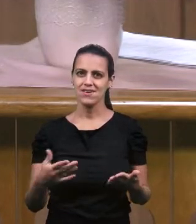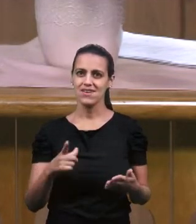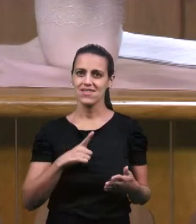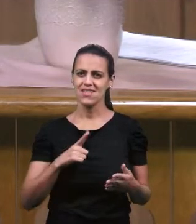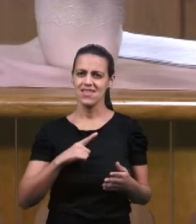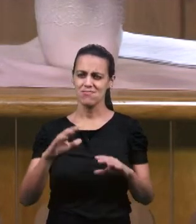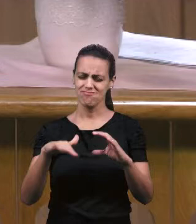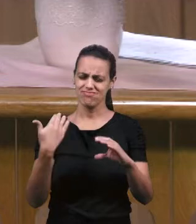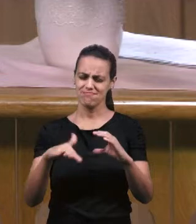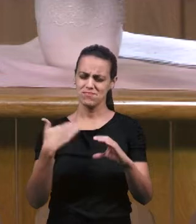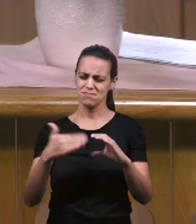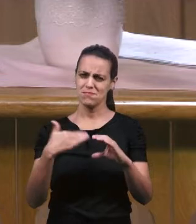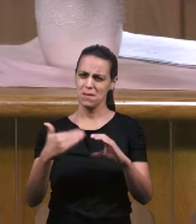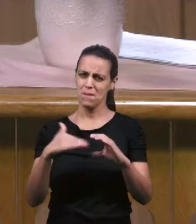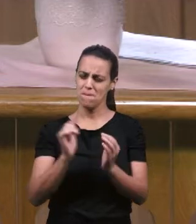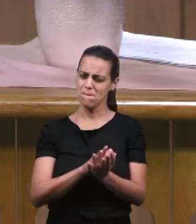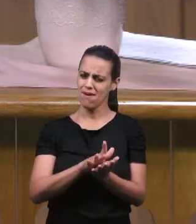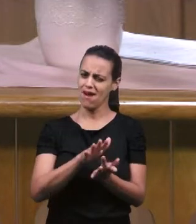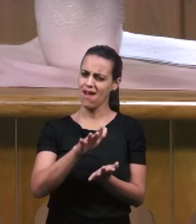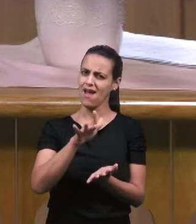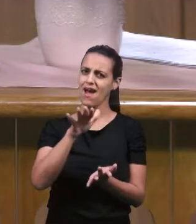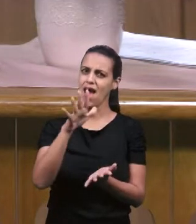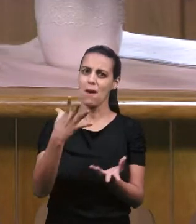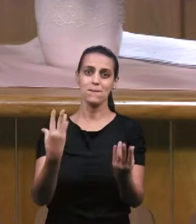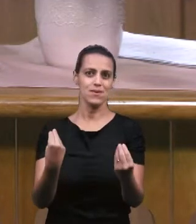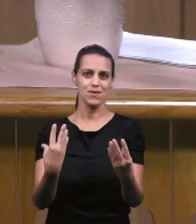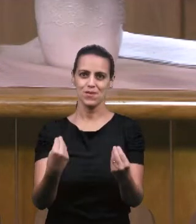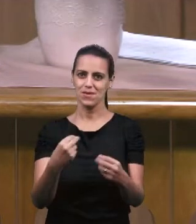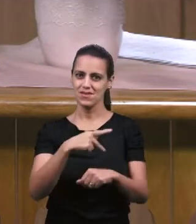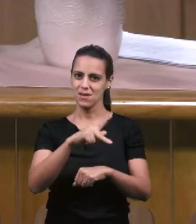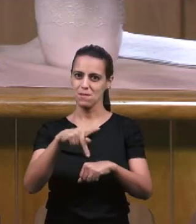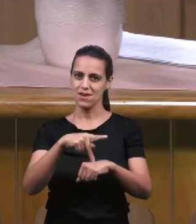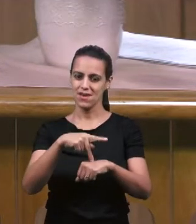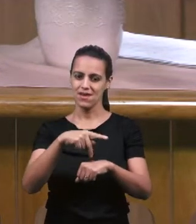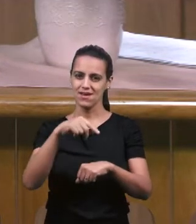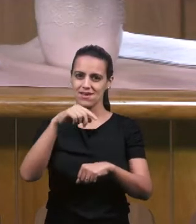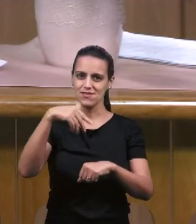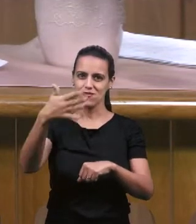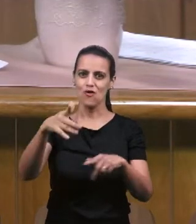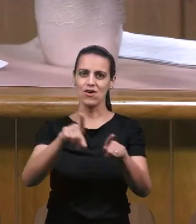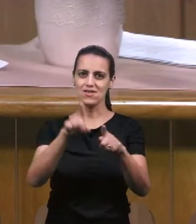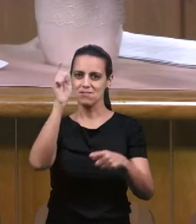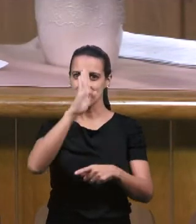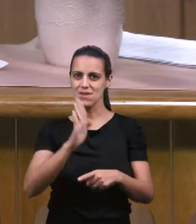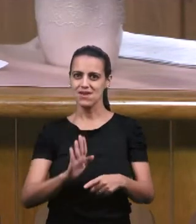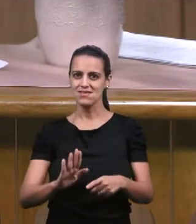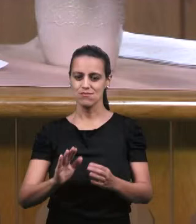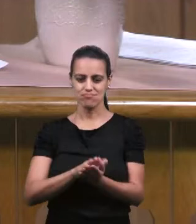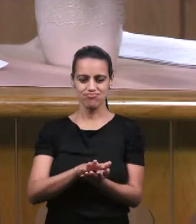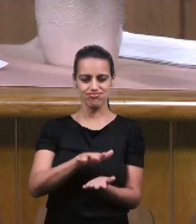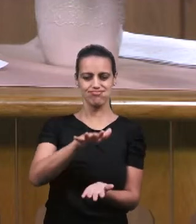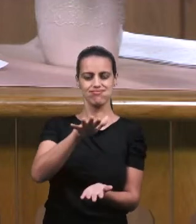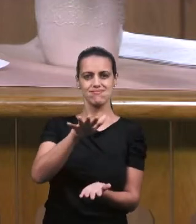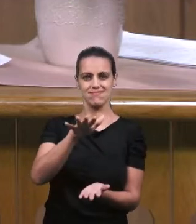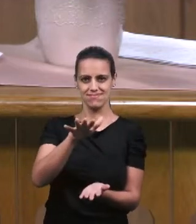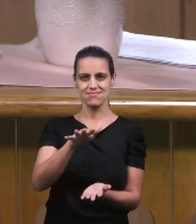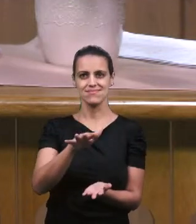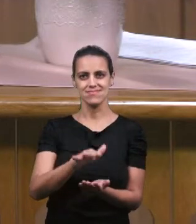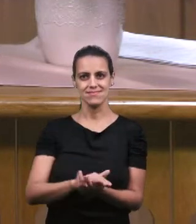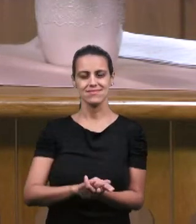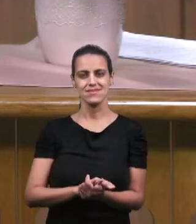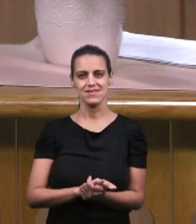eu une croissance importante de la participation des frères et sœurs, si bien de l'étranger comme du Brésil. Il y a eu